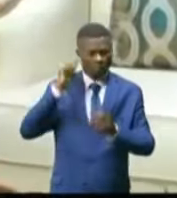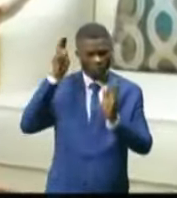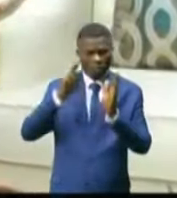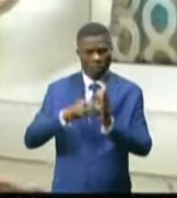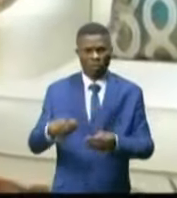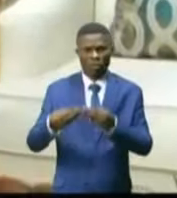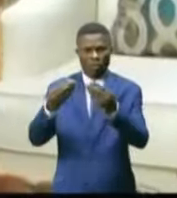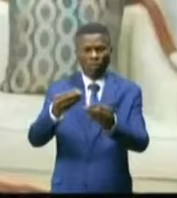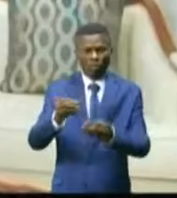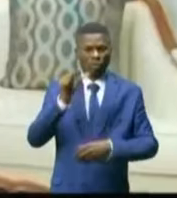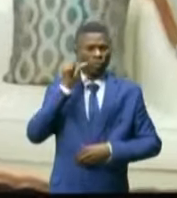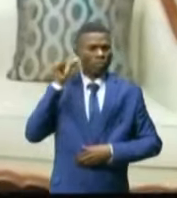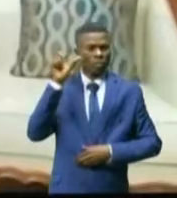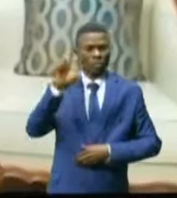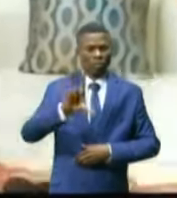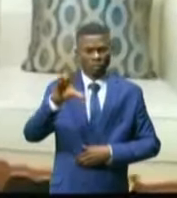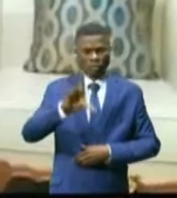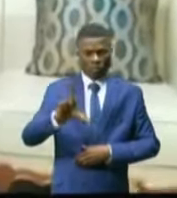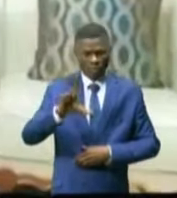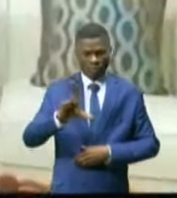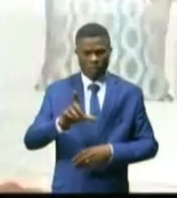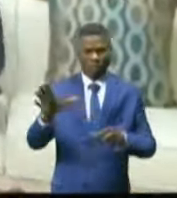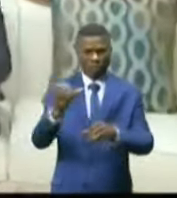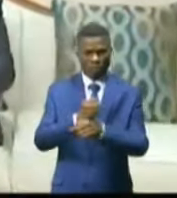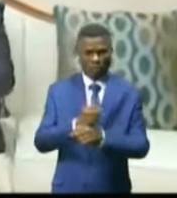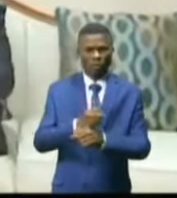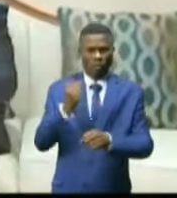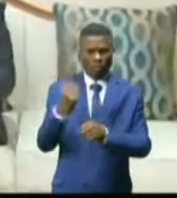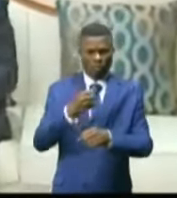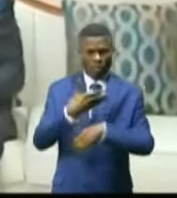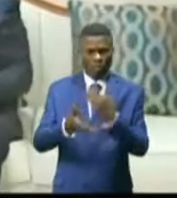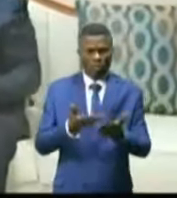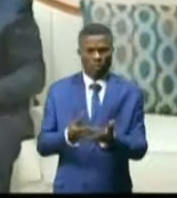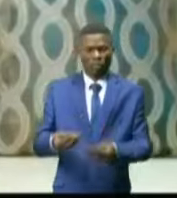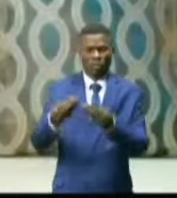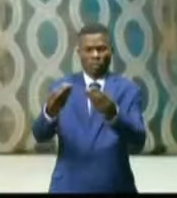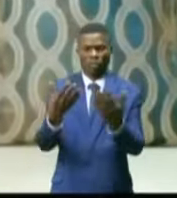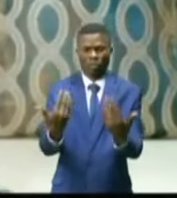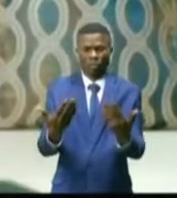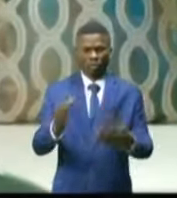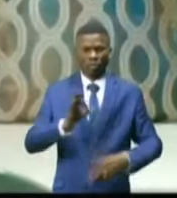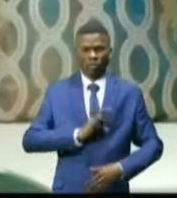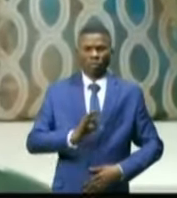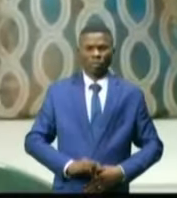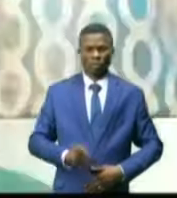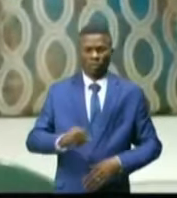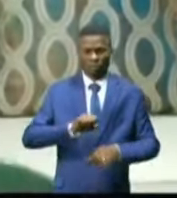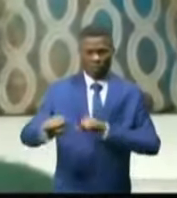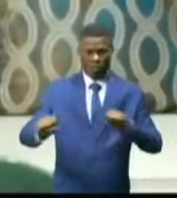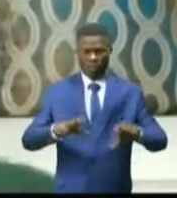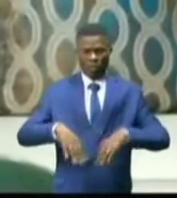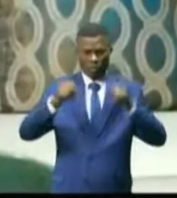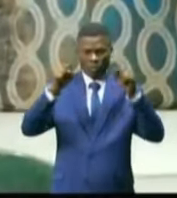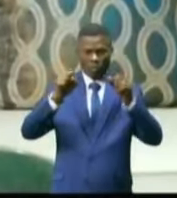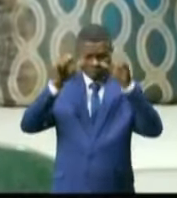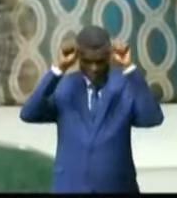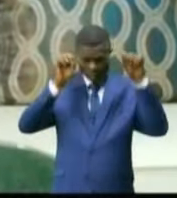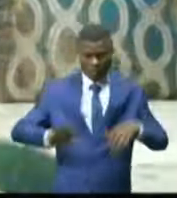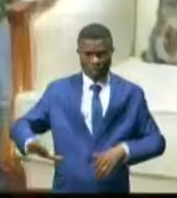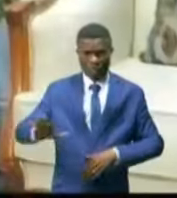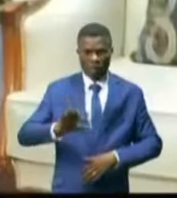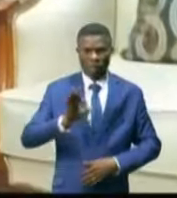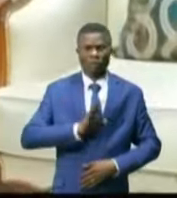ce lundi 26 février les conclusions de sa mission de travail au président de la République. Après examen, le chef de l'État,